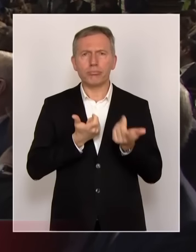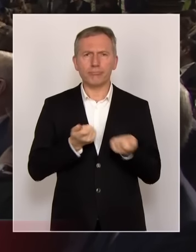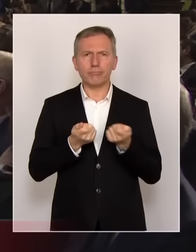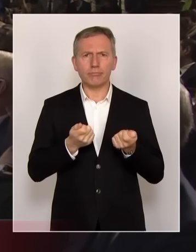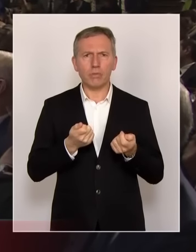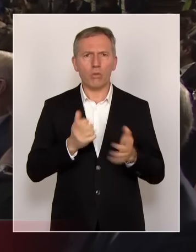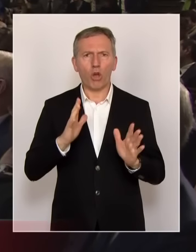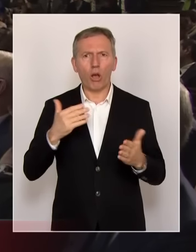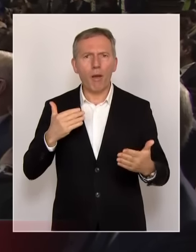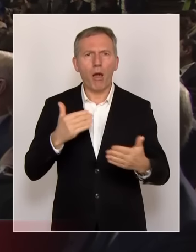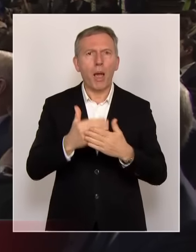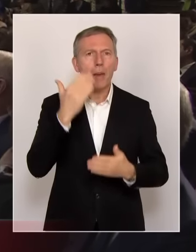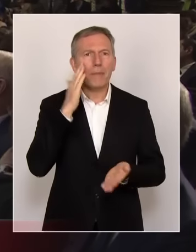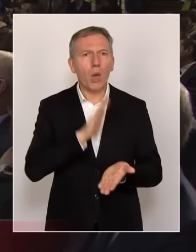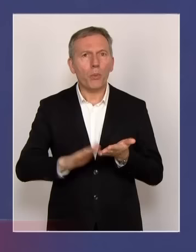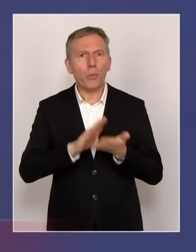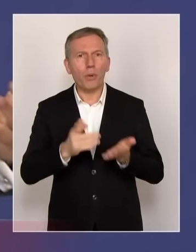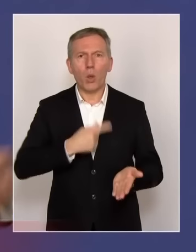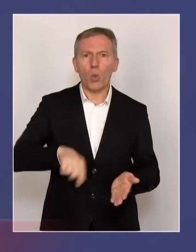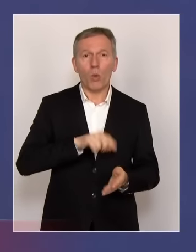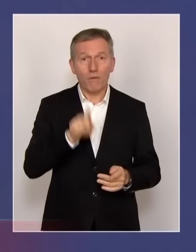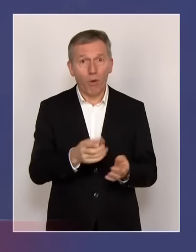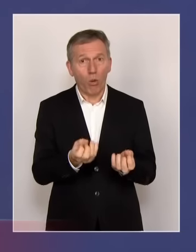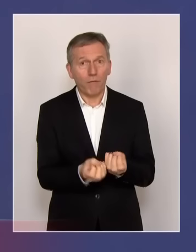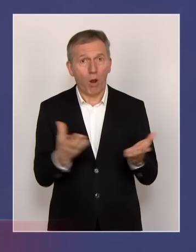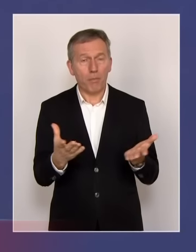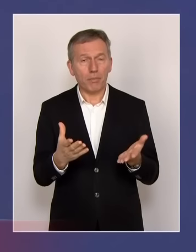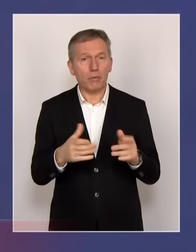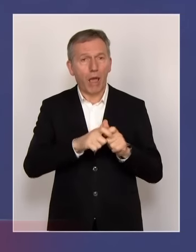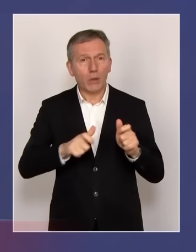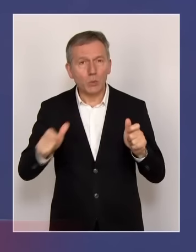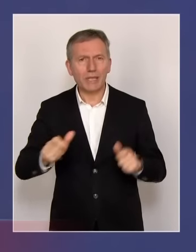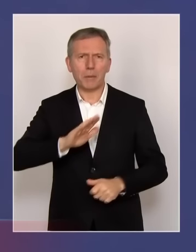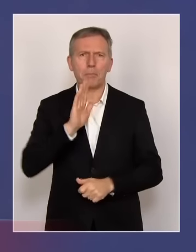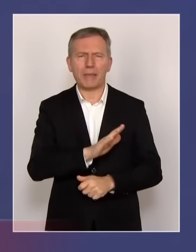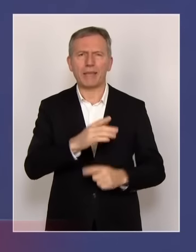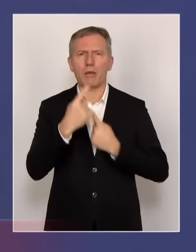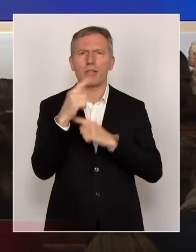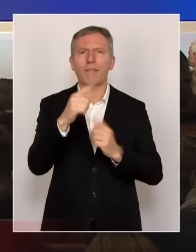autonomie à terme si nous n'assumons pas aussi de développer une industrie de défense européenne ?